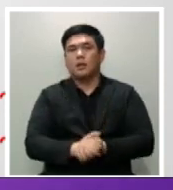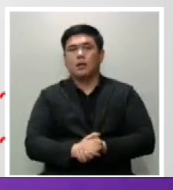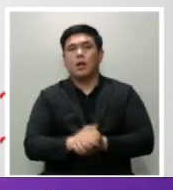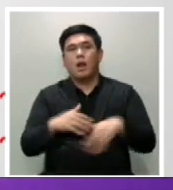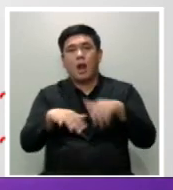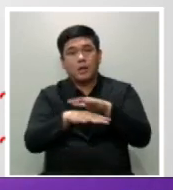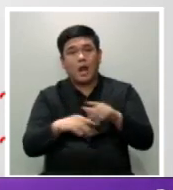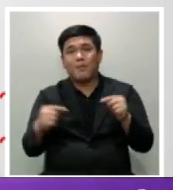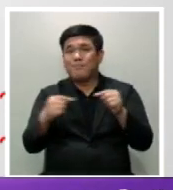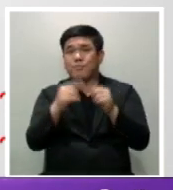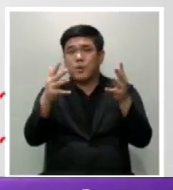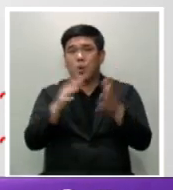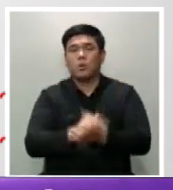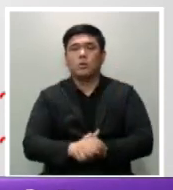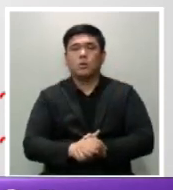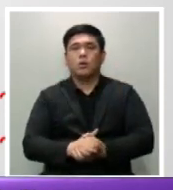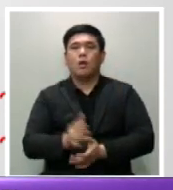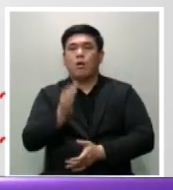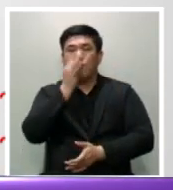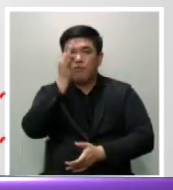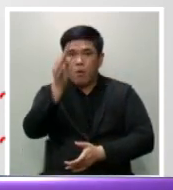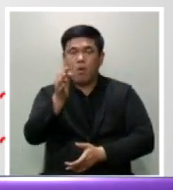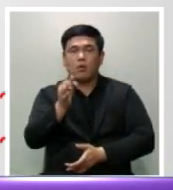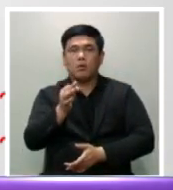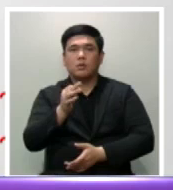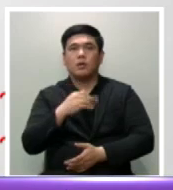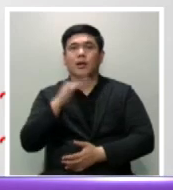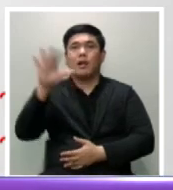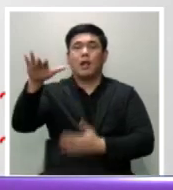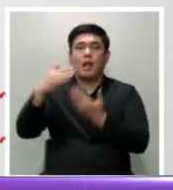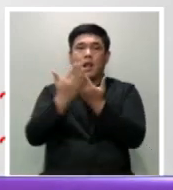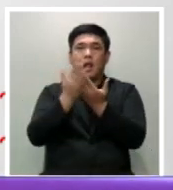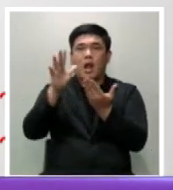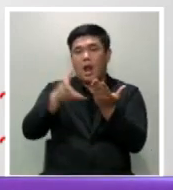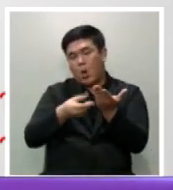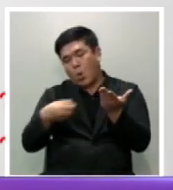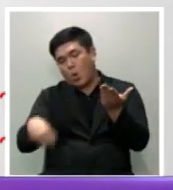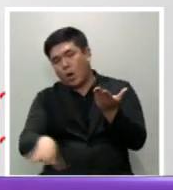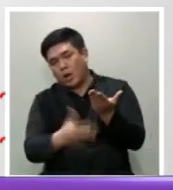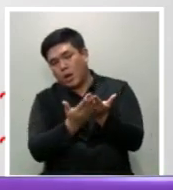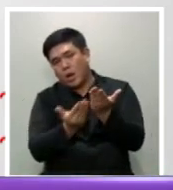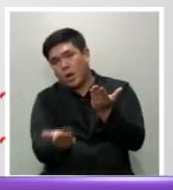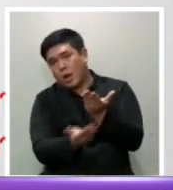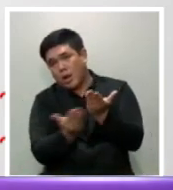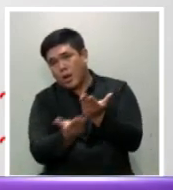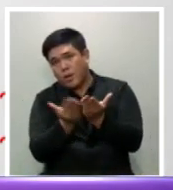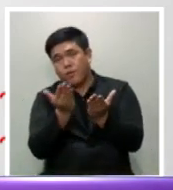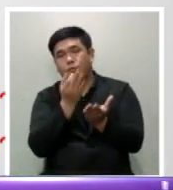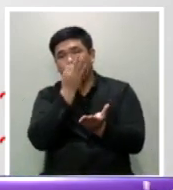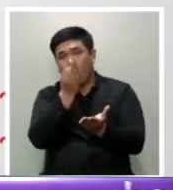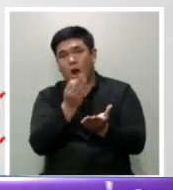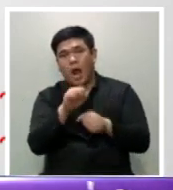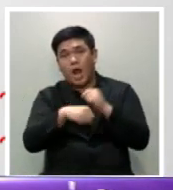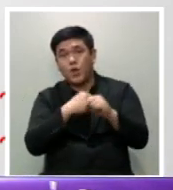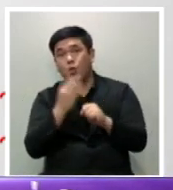าล่ะเราตัดสินใจว่าเราจะฟ้องแต่ว่าดึงใบขนที่ขาดอายุความออกเพื่อไม่ให้เสียรูปคดีดึงใบขน